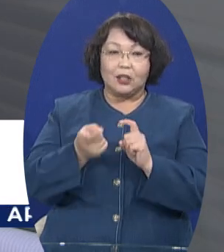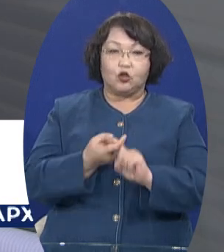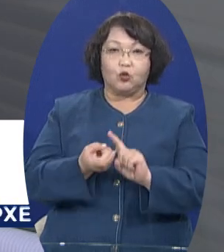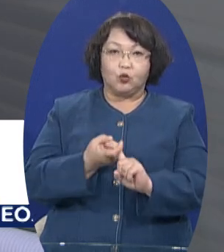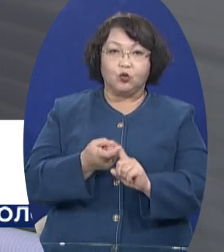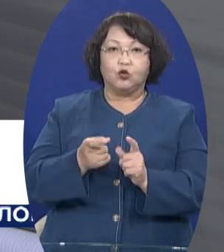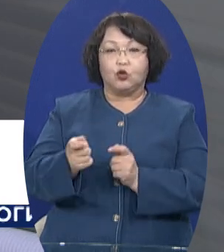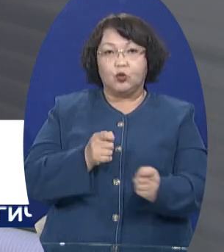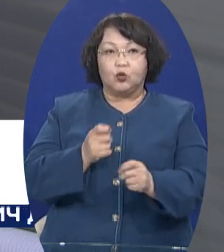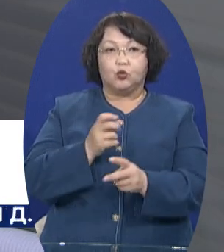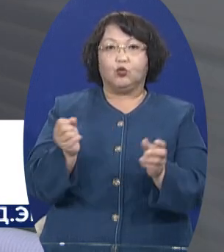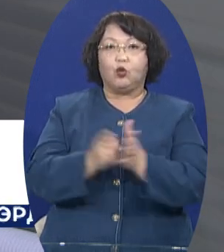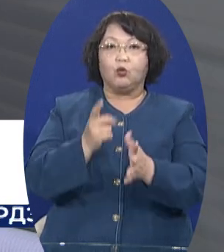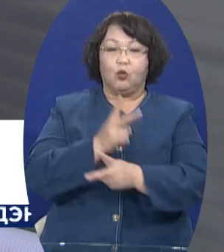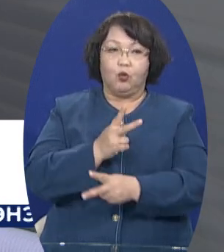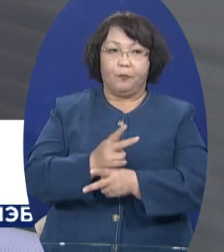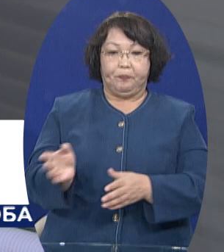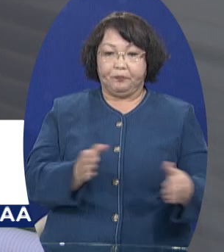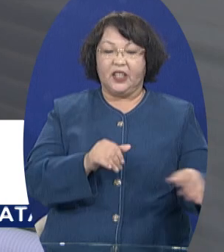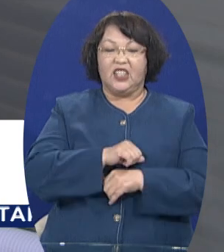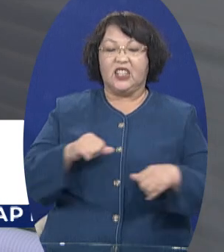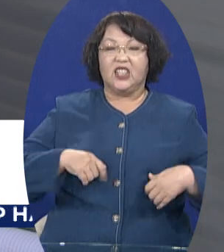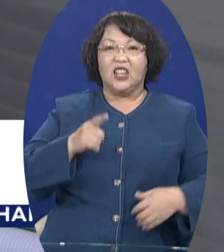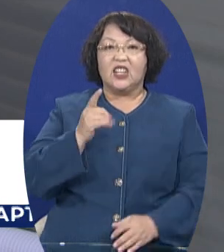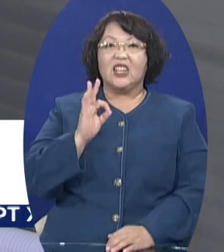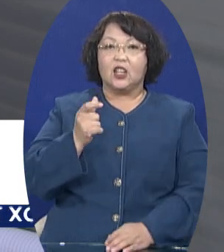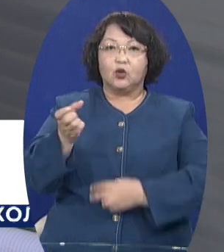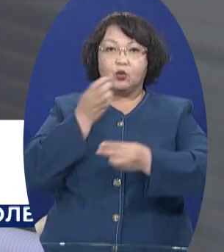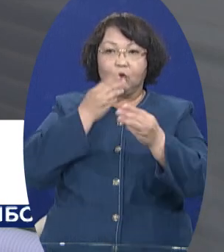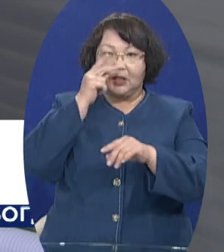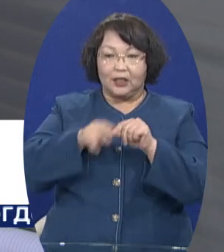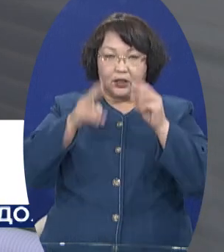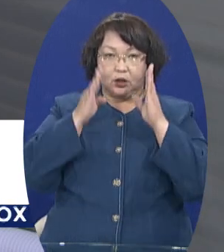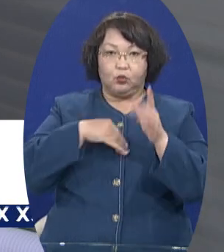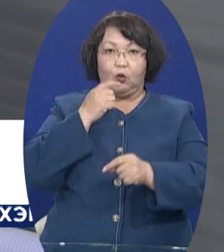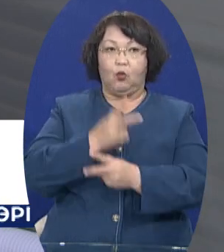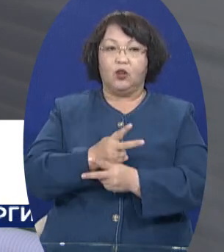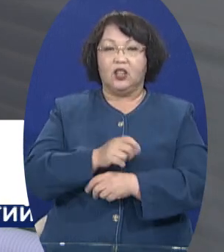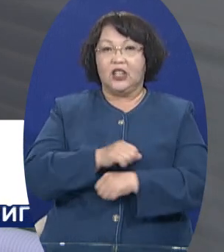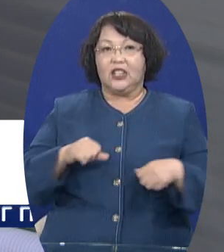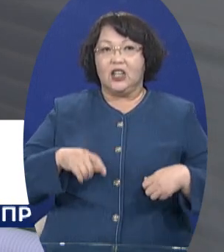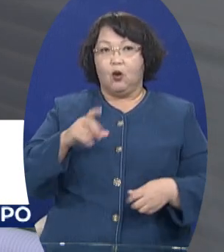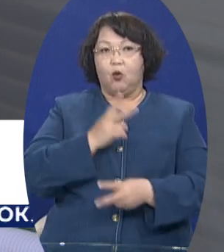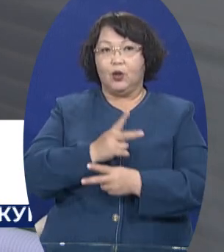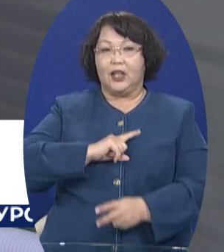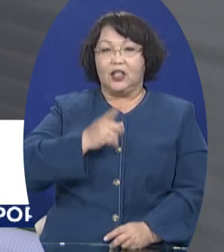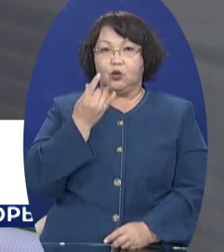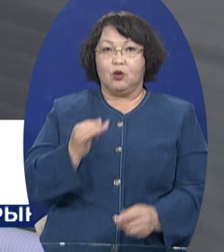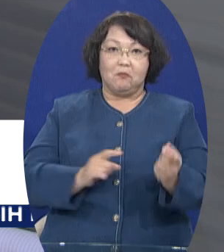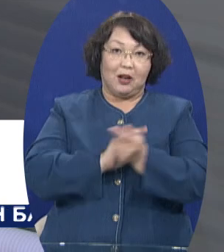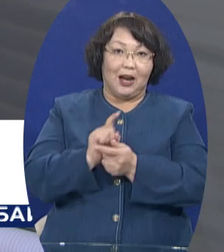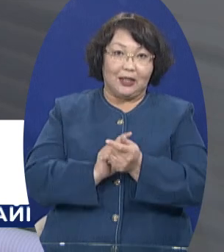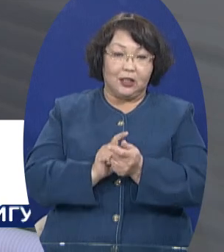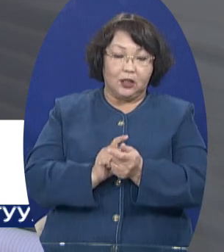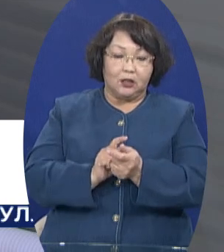хууль байна. За иргэний эрх шүүхэд хэн шийдвэрлэх тухай хууль бол одоо иргэний эрхцэн бүх маргааныг одоо процессын хувь зохицуулж